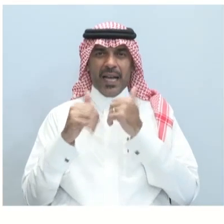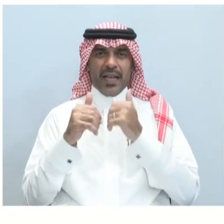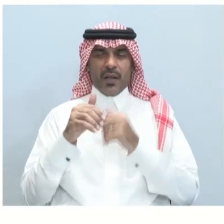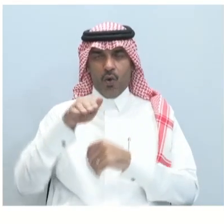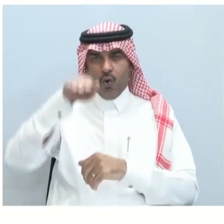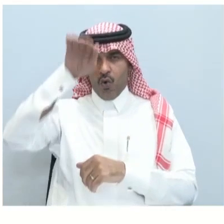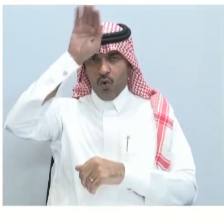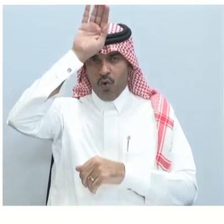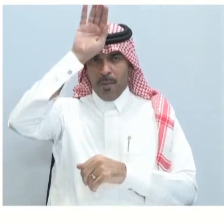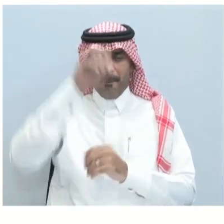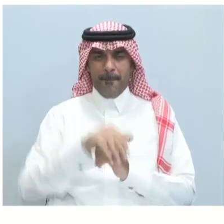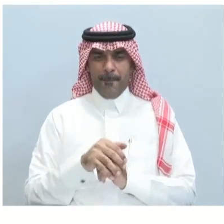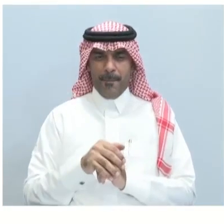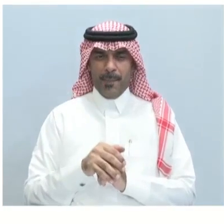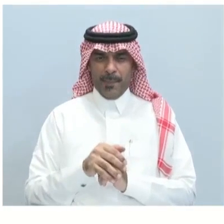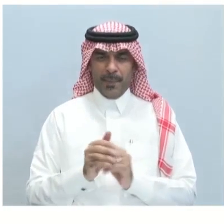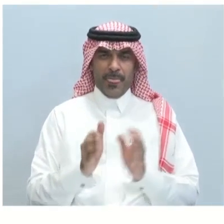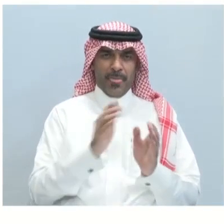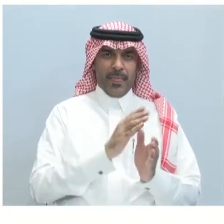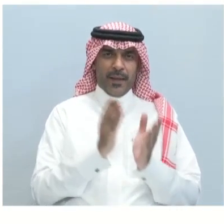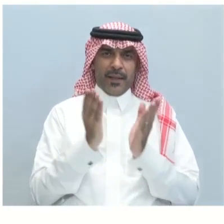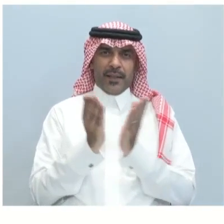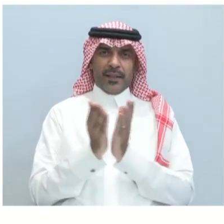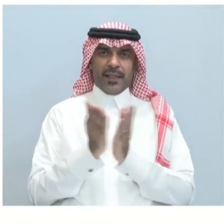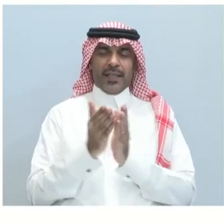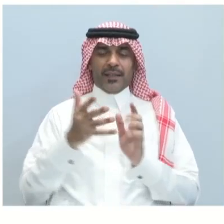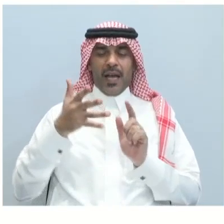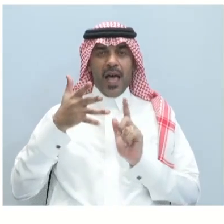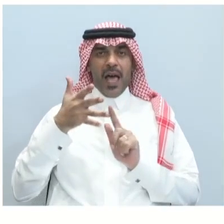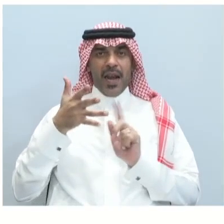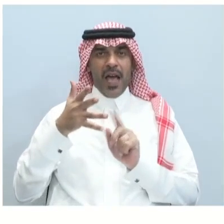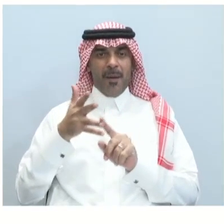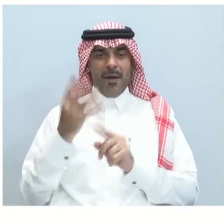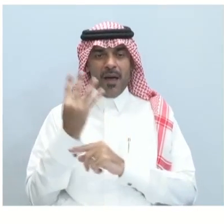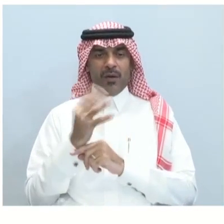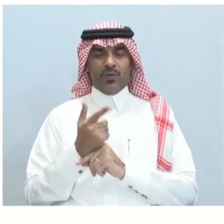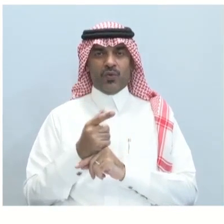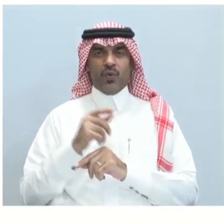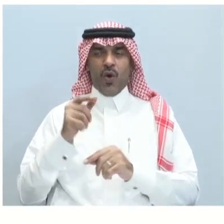الدرس الرابع من هذه الوحده الرموز الوطنيه